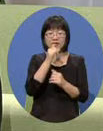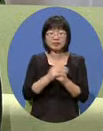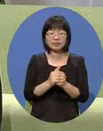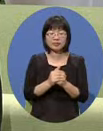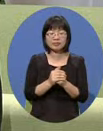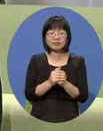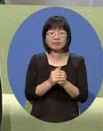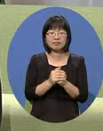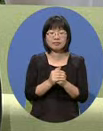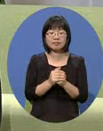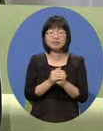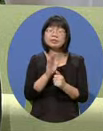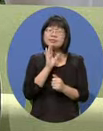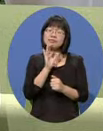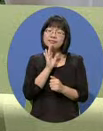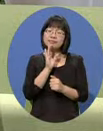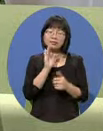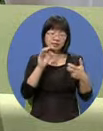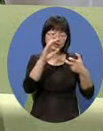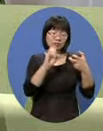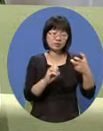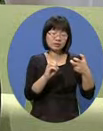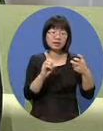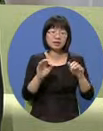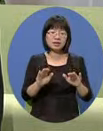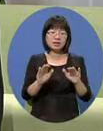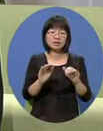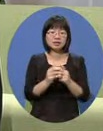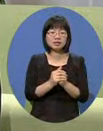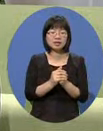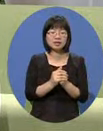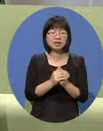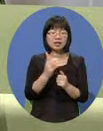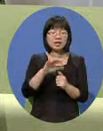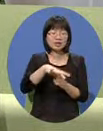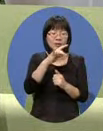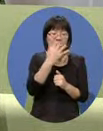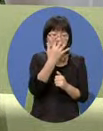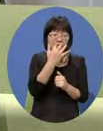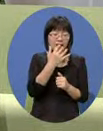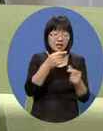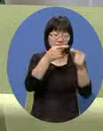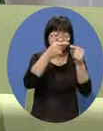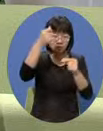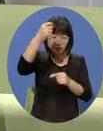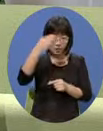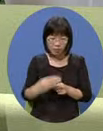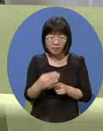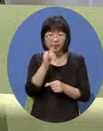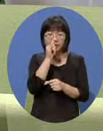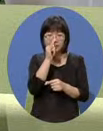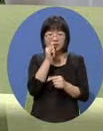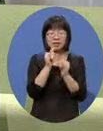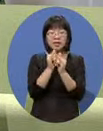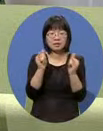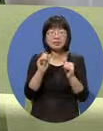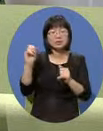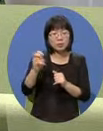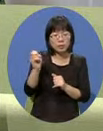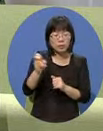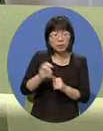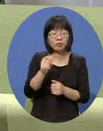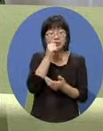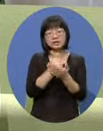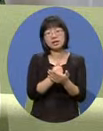범죄 중에 하나라고 합니다. 그래서 한 70% 정도는 이제 성범죄에 재범을 한다라고 하는데요. 저희 센터 통계를 봐도 아이들 대상으로